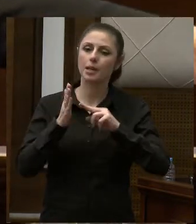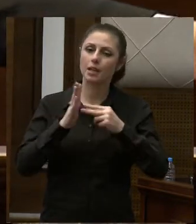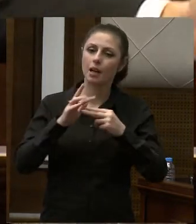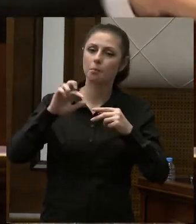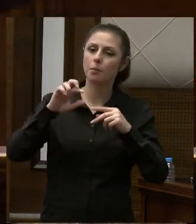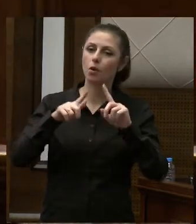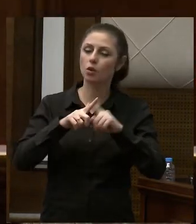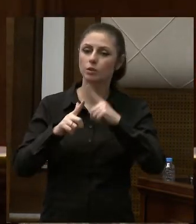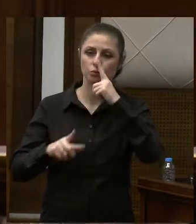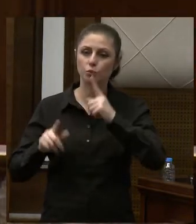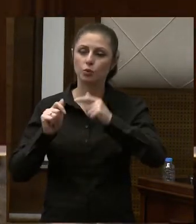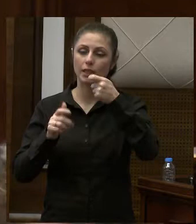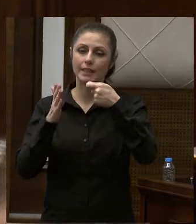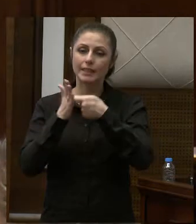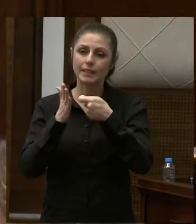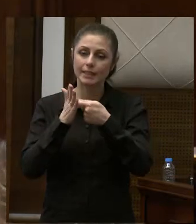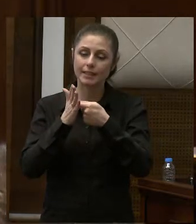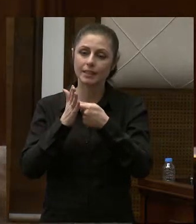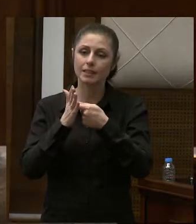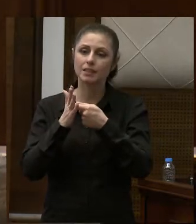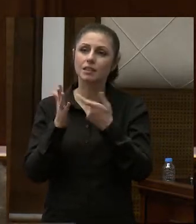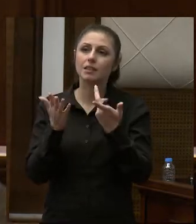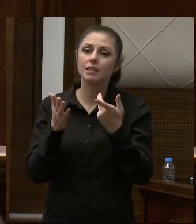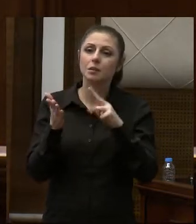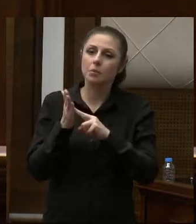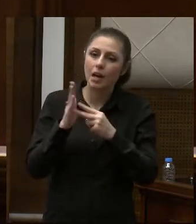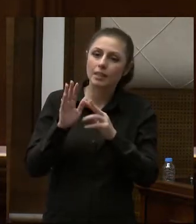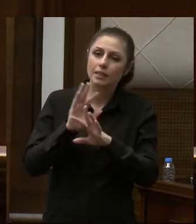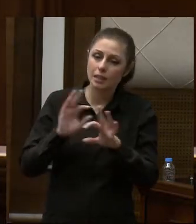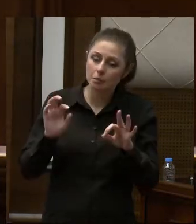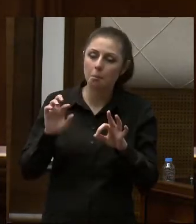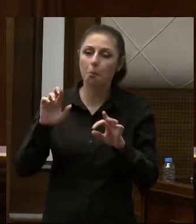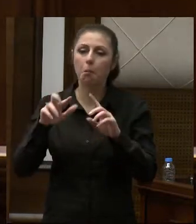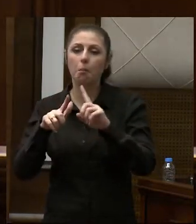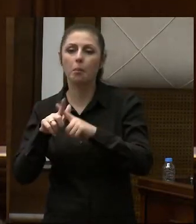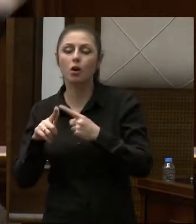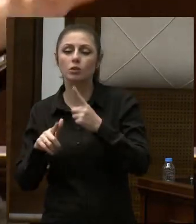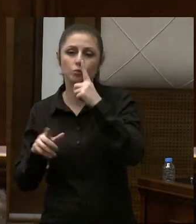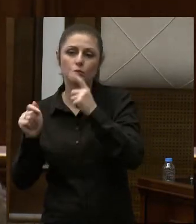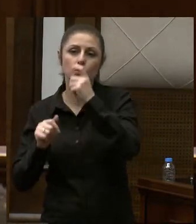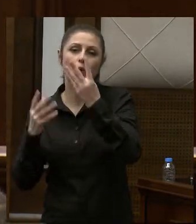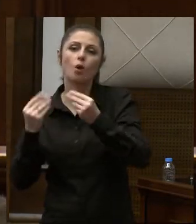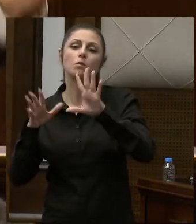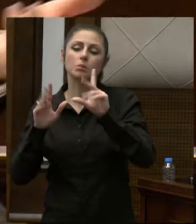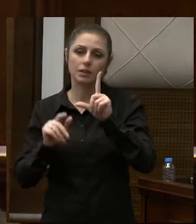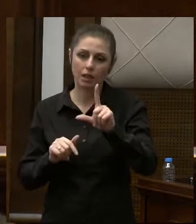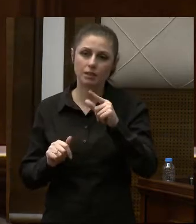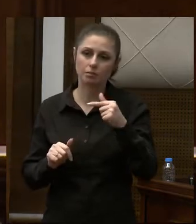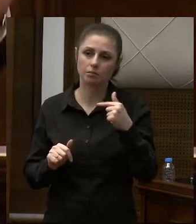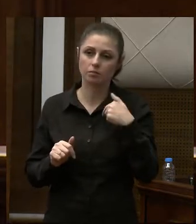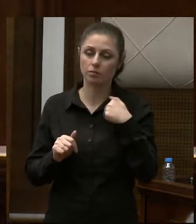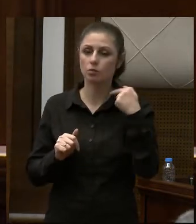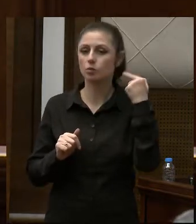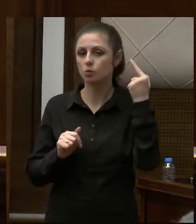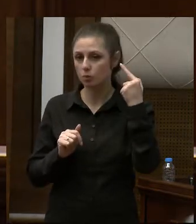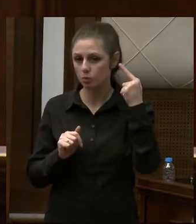adını plan tamam da proje müdürlüğü olmaması lazım. İmar planları ile ilgili